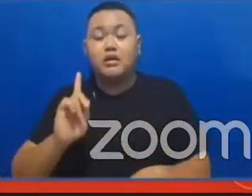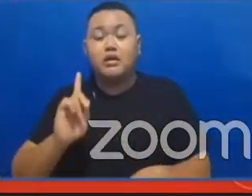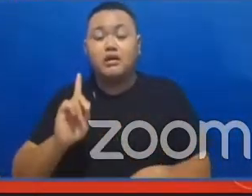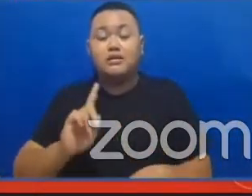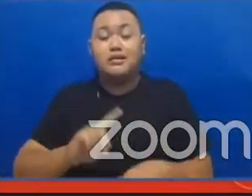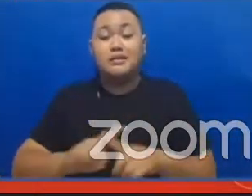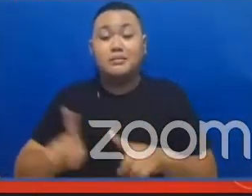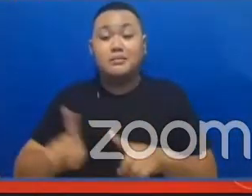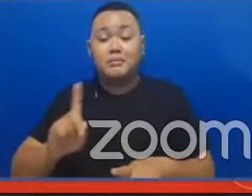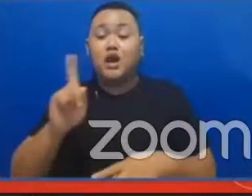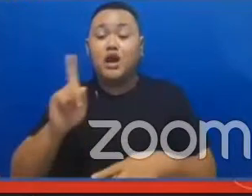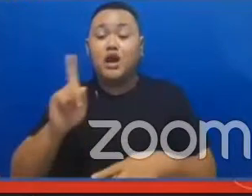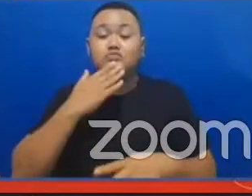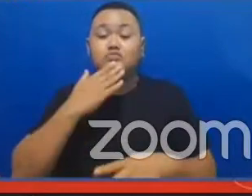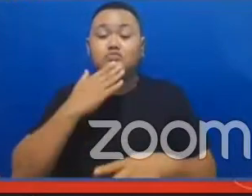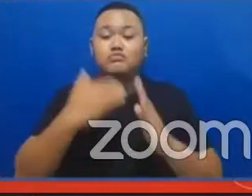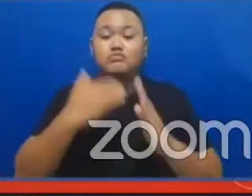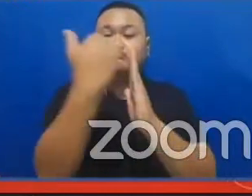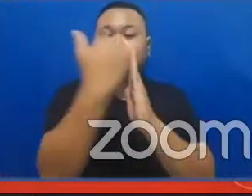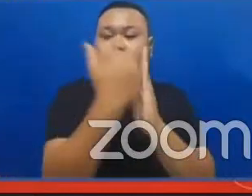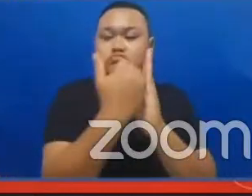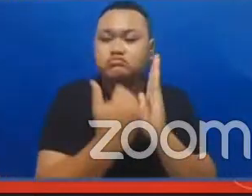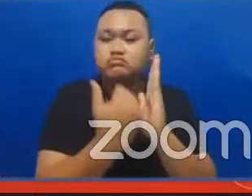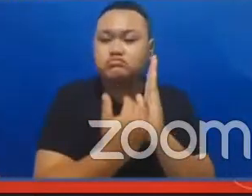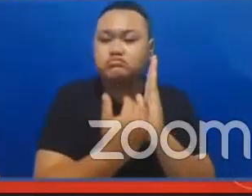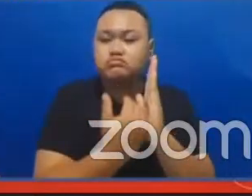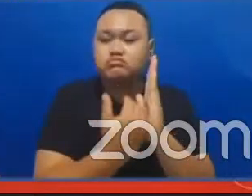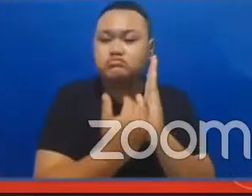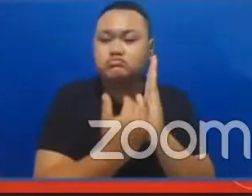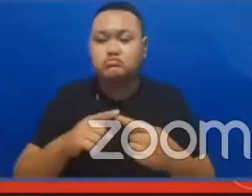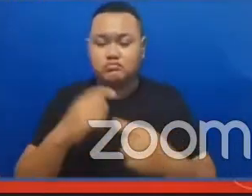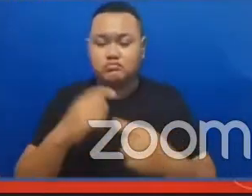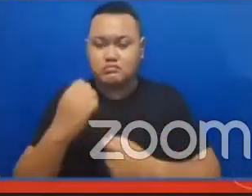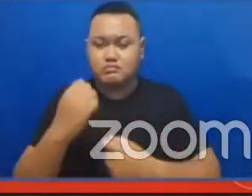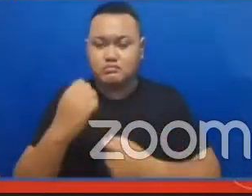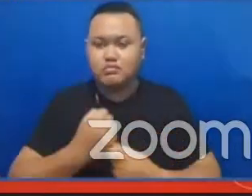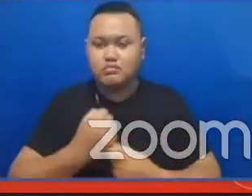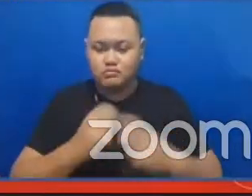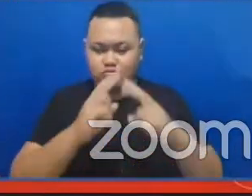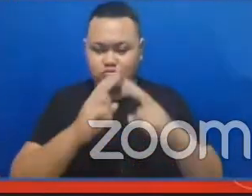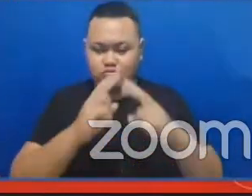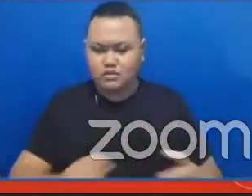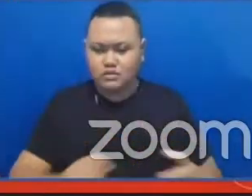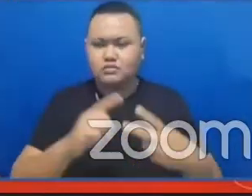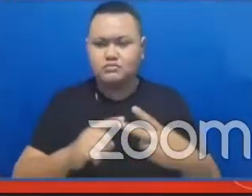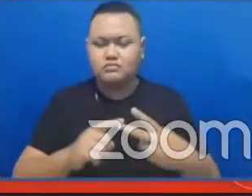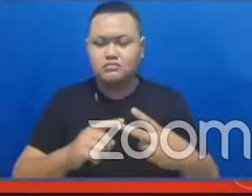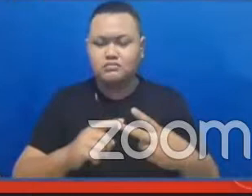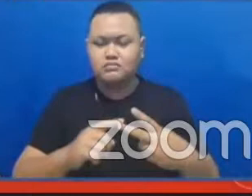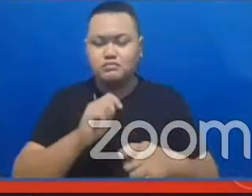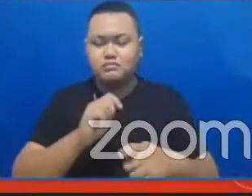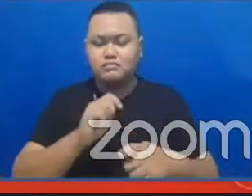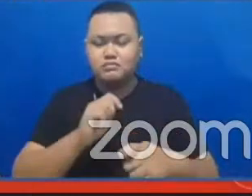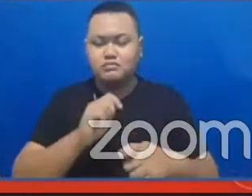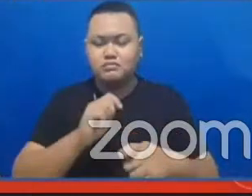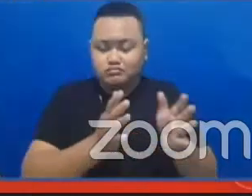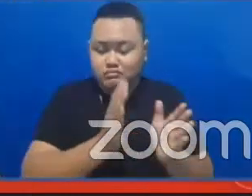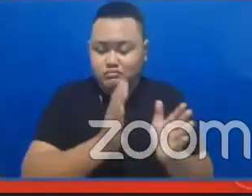itu mulai dari melakukan pengamatan, kemudian merumuskan masalah sampai pada